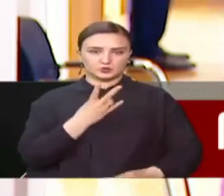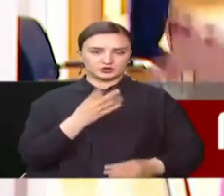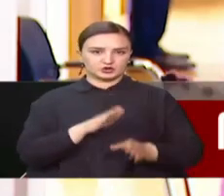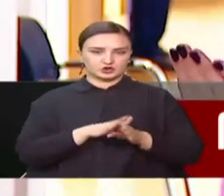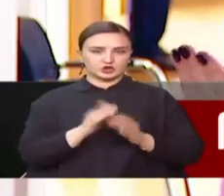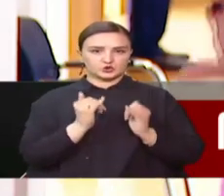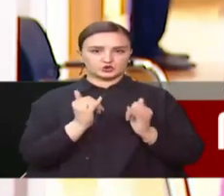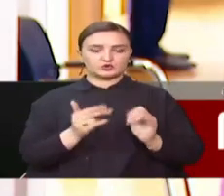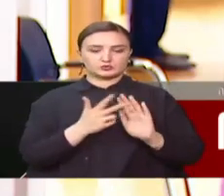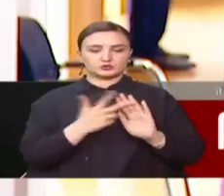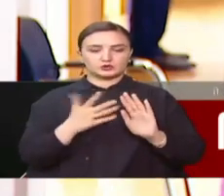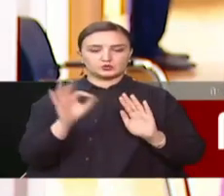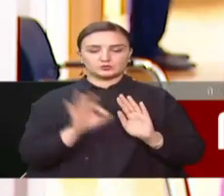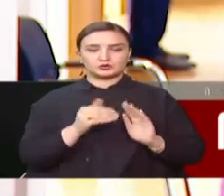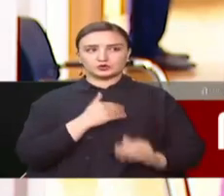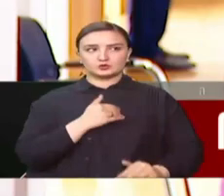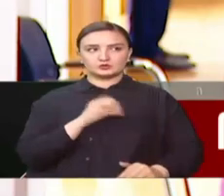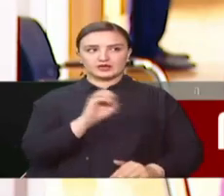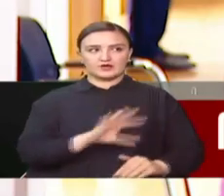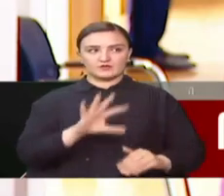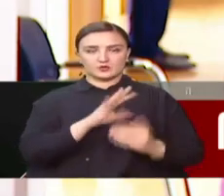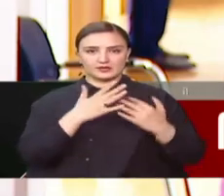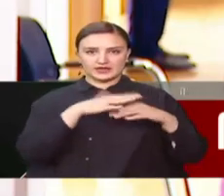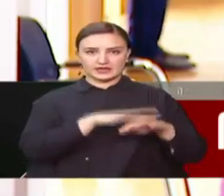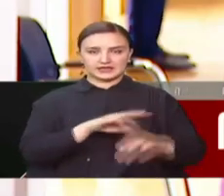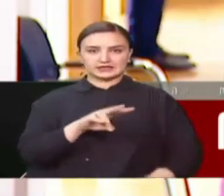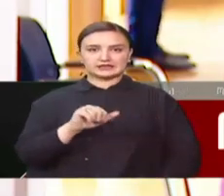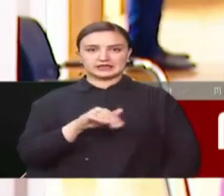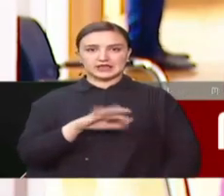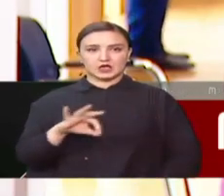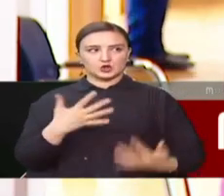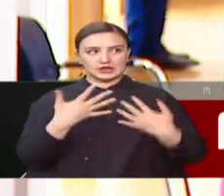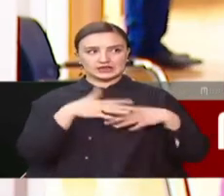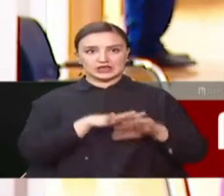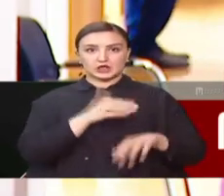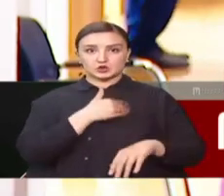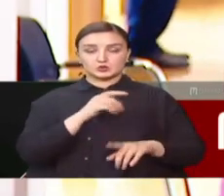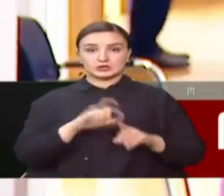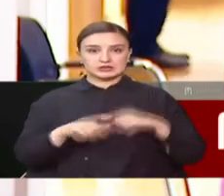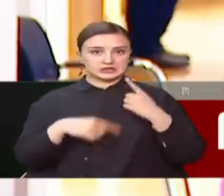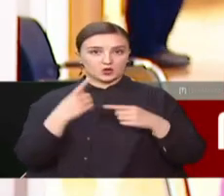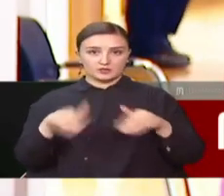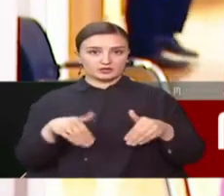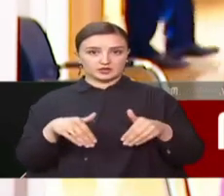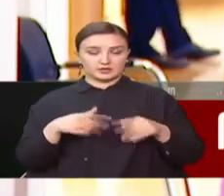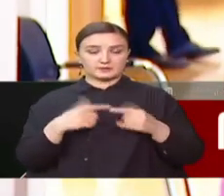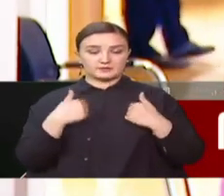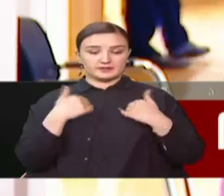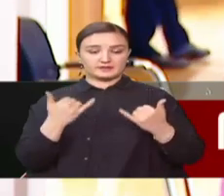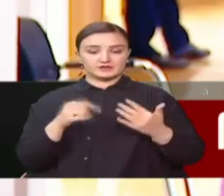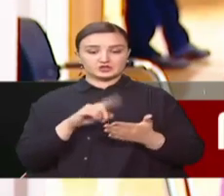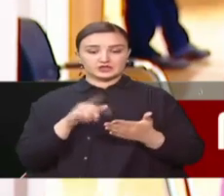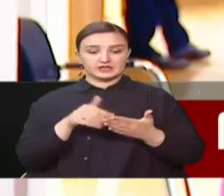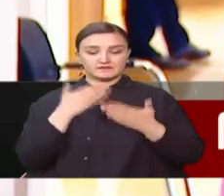რომ 85% უნდა ევროკავშირში ინტეგრაცია ნატოში ინტეგრაცია და რომელზეც საერთოდ საუბარი აღარ არის და მე დღეს კითხავდავს